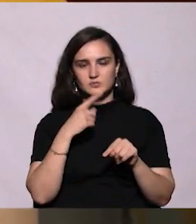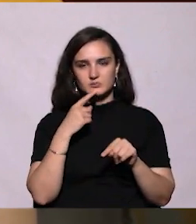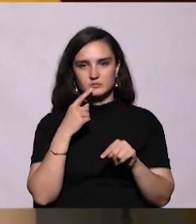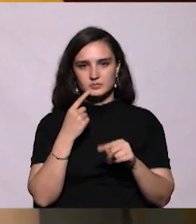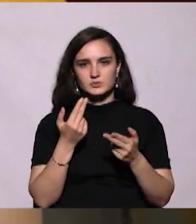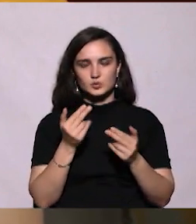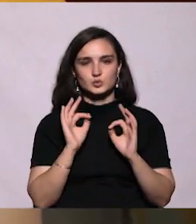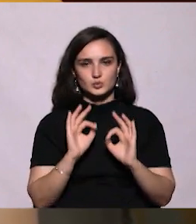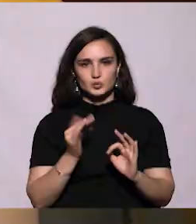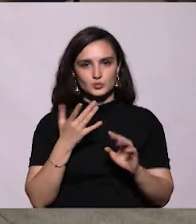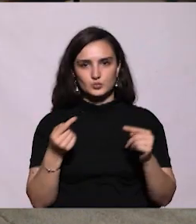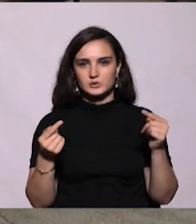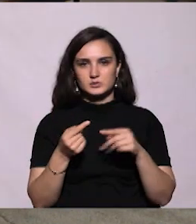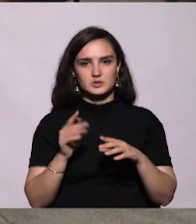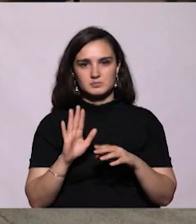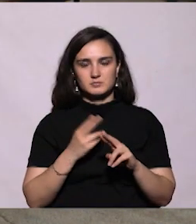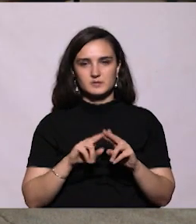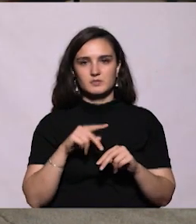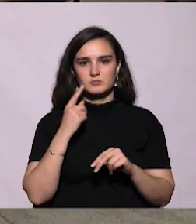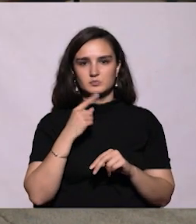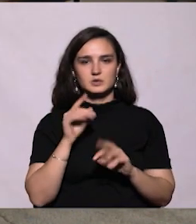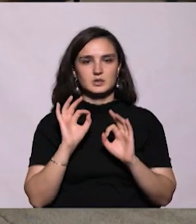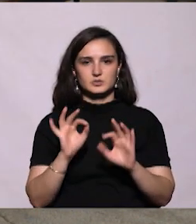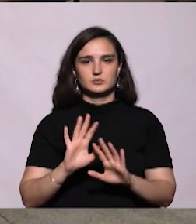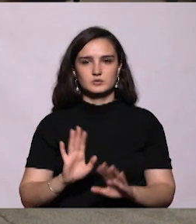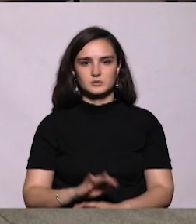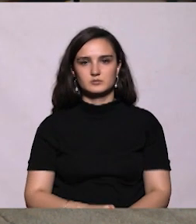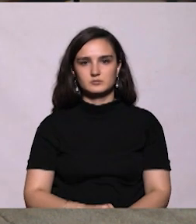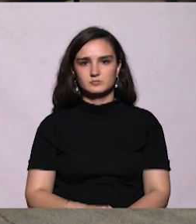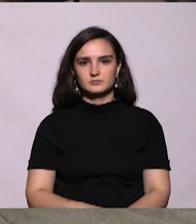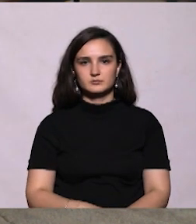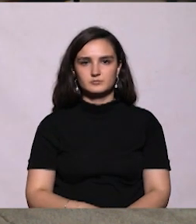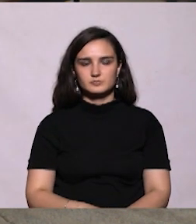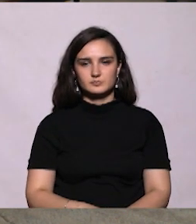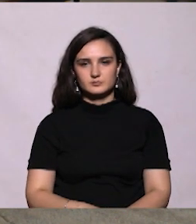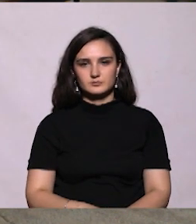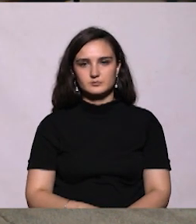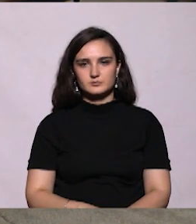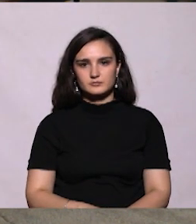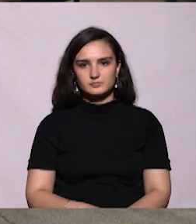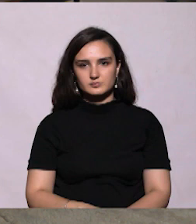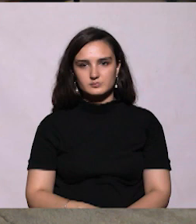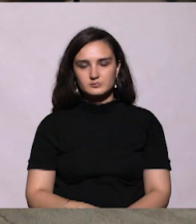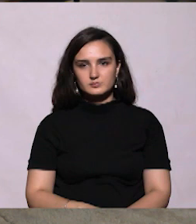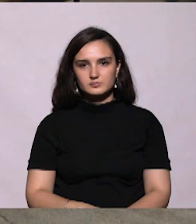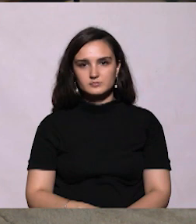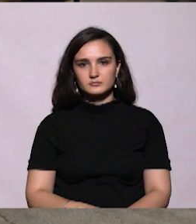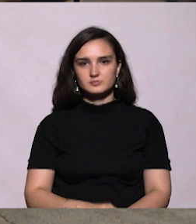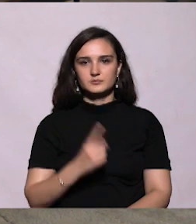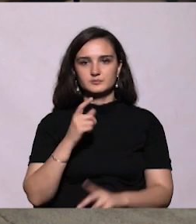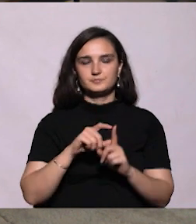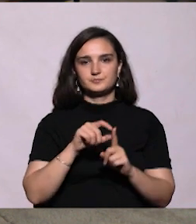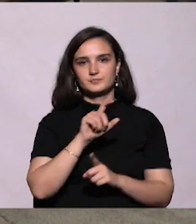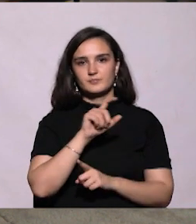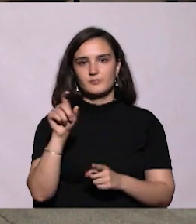true, ხოლო თუ წინადადება არ შეესაბამება ტექსტს, ამ შემთხვევაში ვამბობთ false. And our first sentence